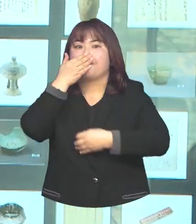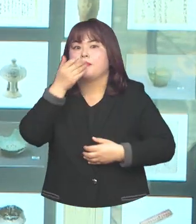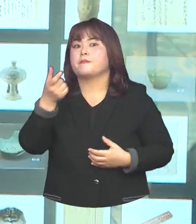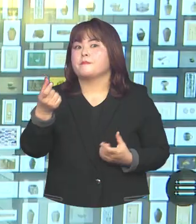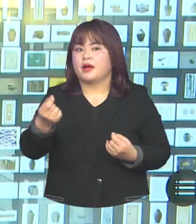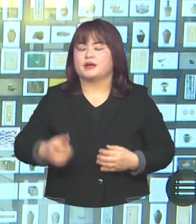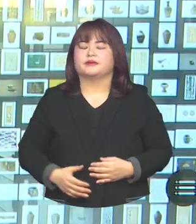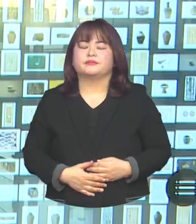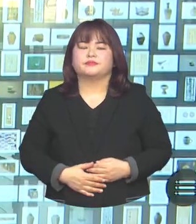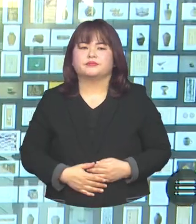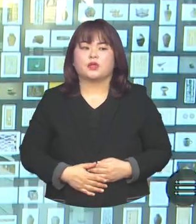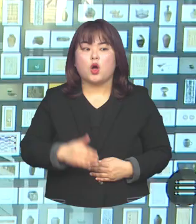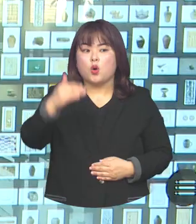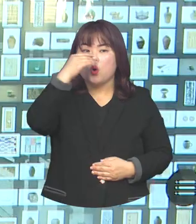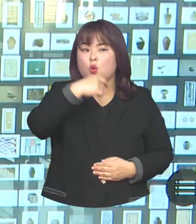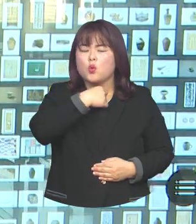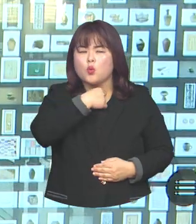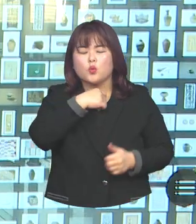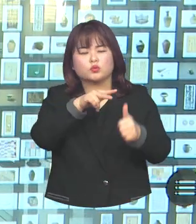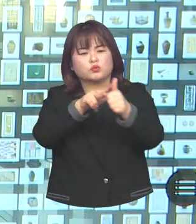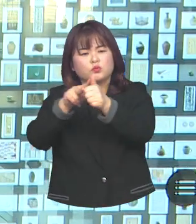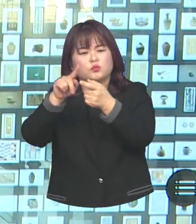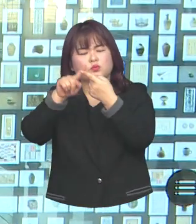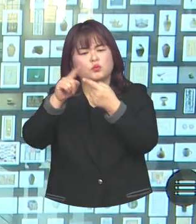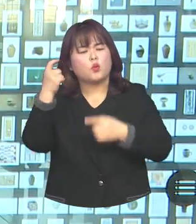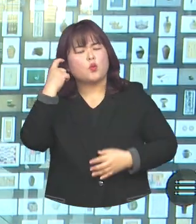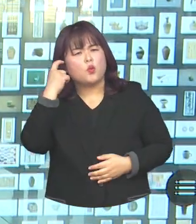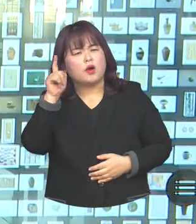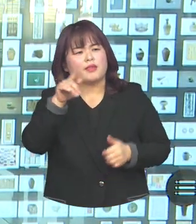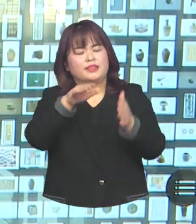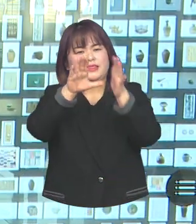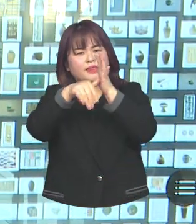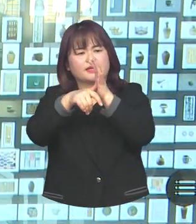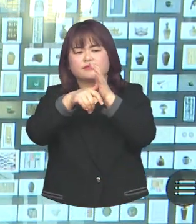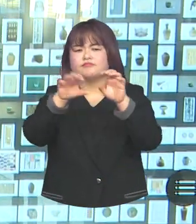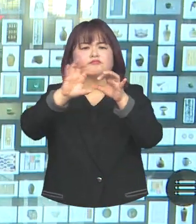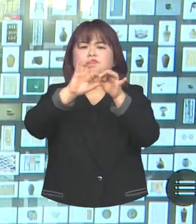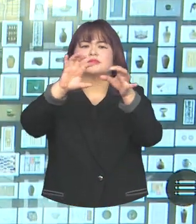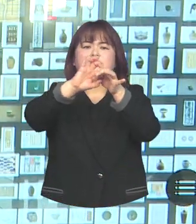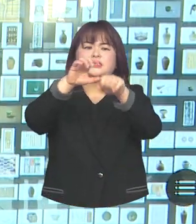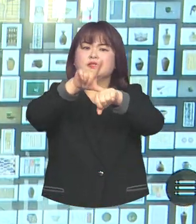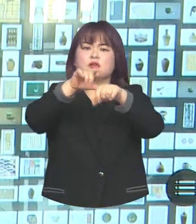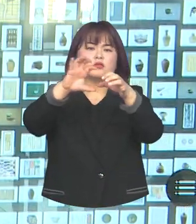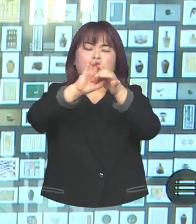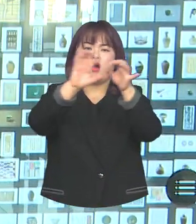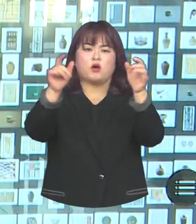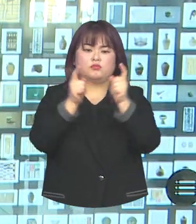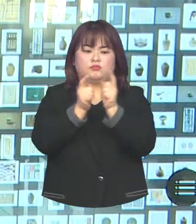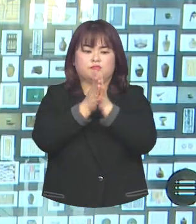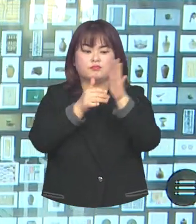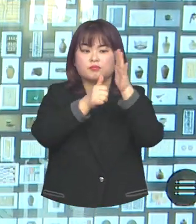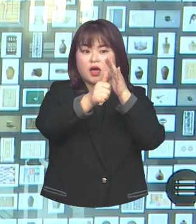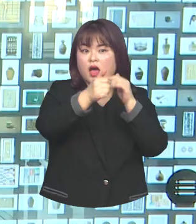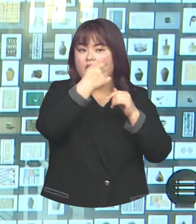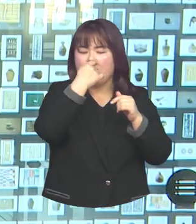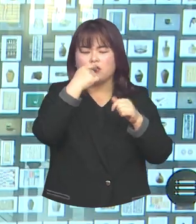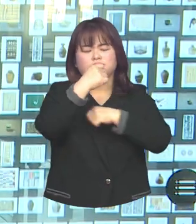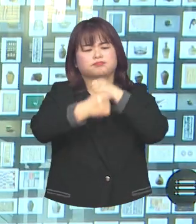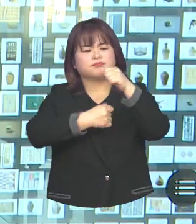있습니다. 관람객이 이게 뭐 해설이나 이런 시간과 이런 것들을 구애받지 않고서 스스로